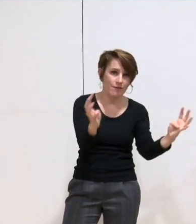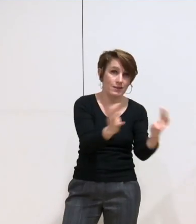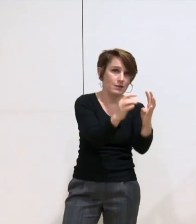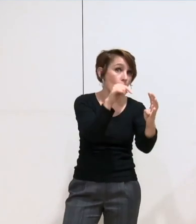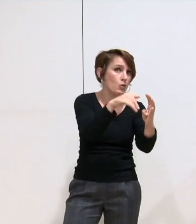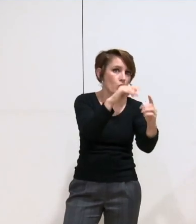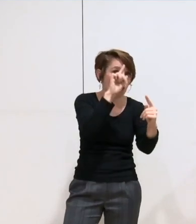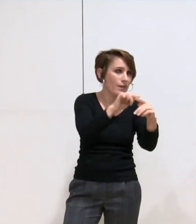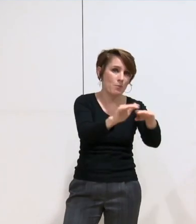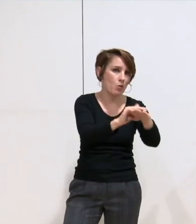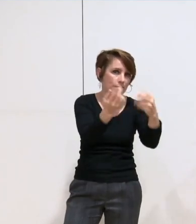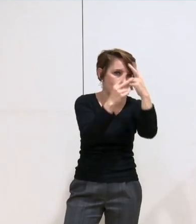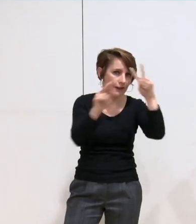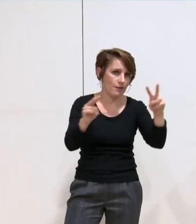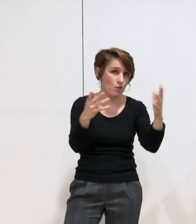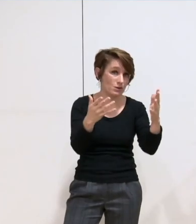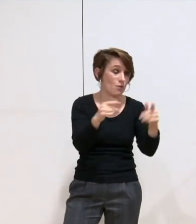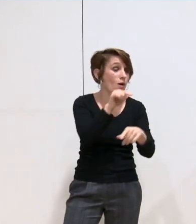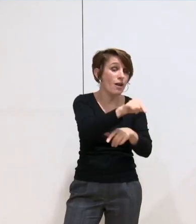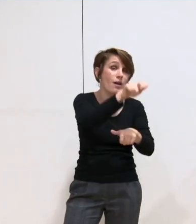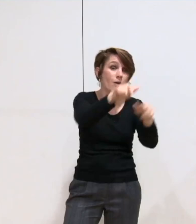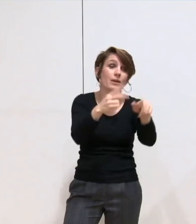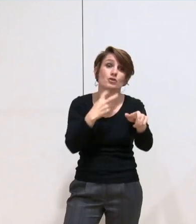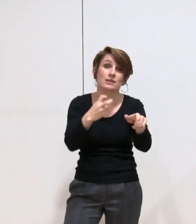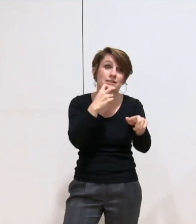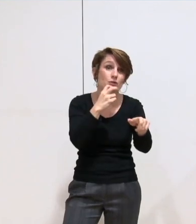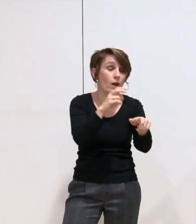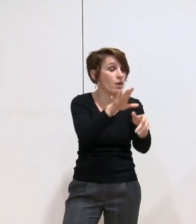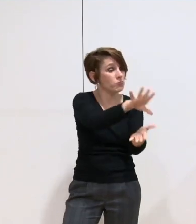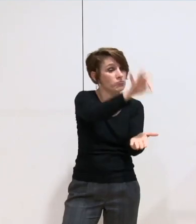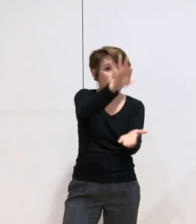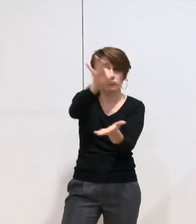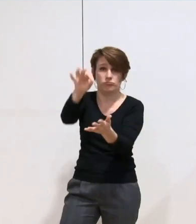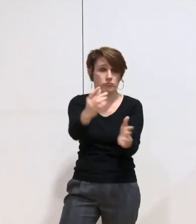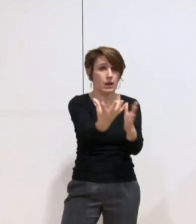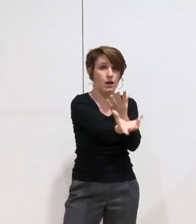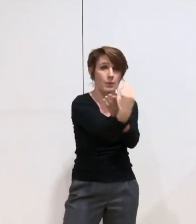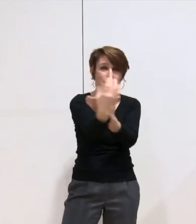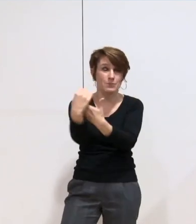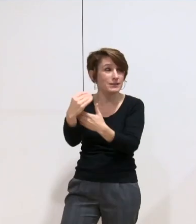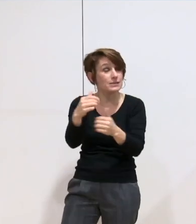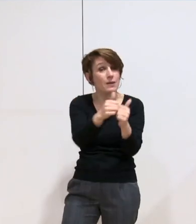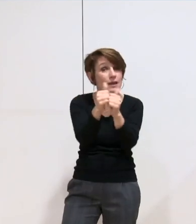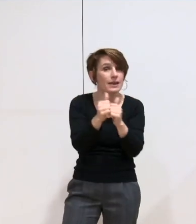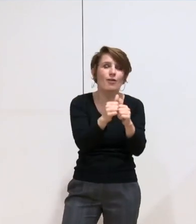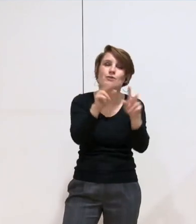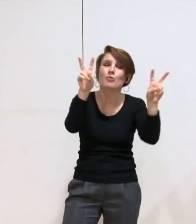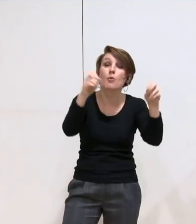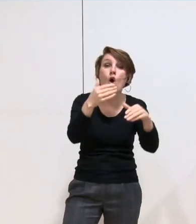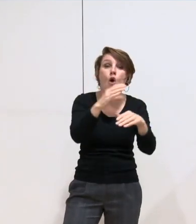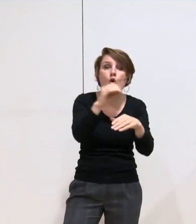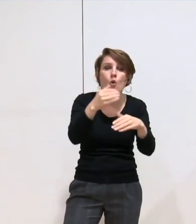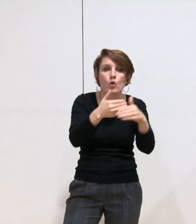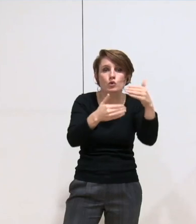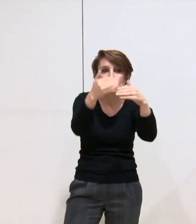des personnes qualifiées, nous tentons effectivement d'engager non pas une co-construction, mais de là mettre autour de la table